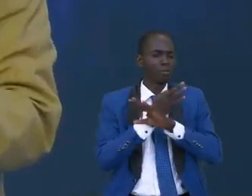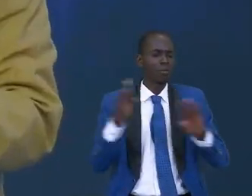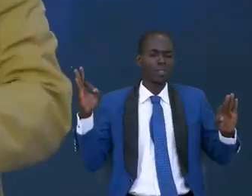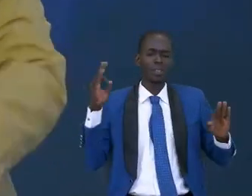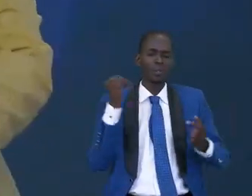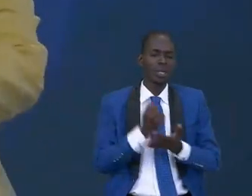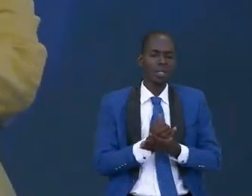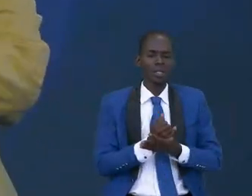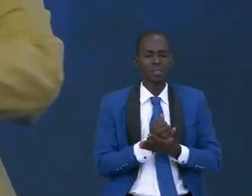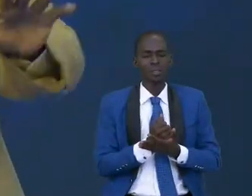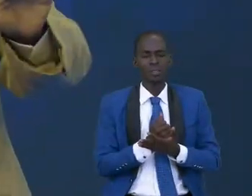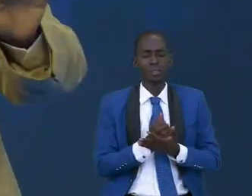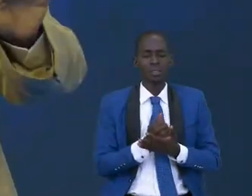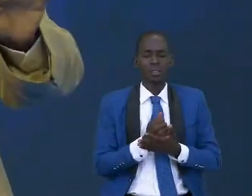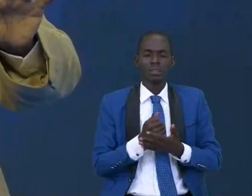Affranchis-les,